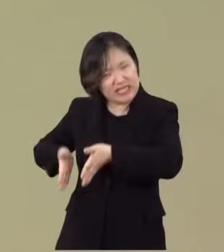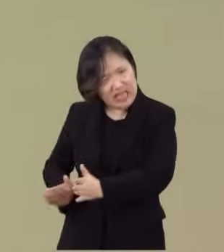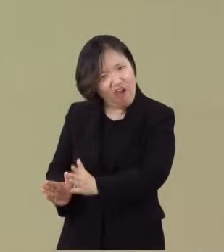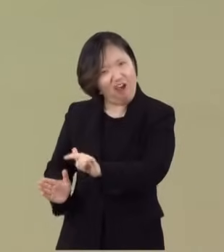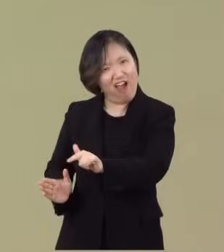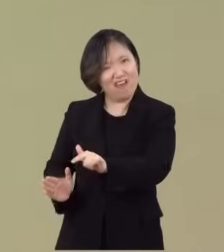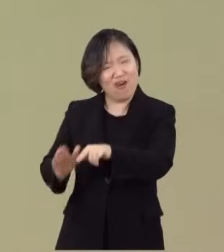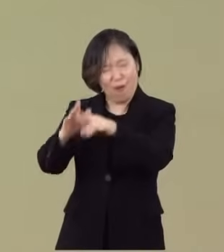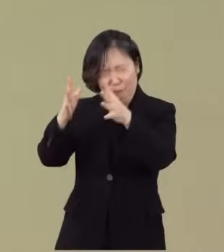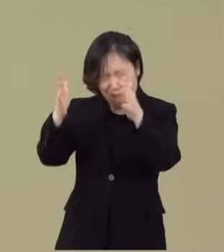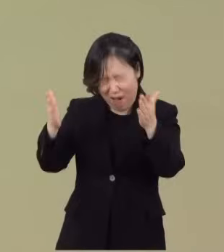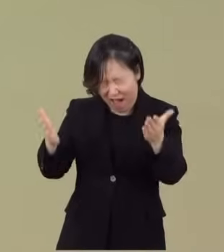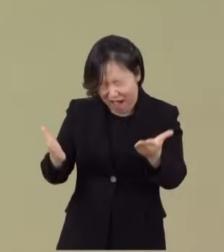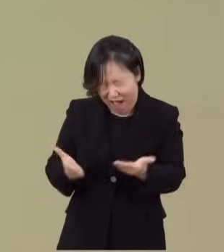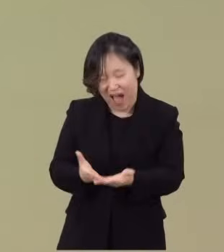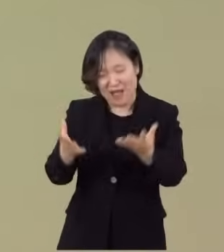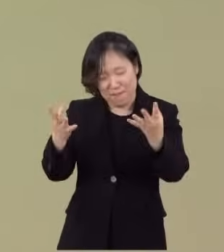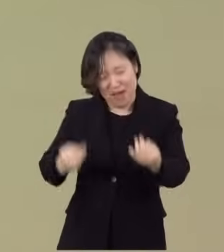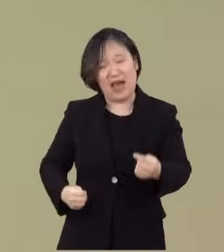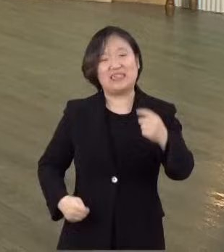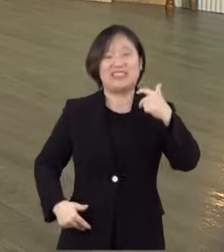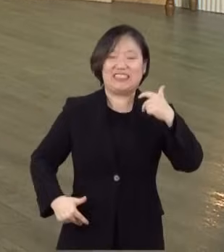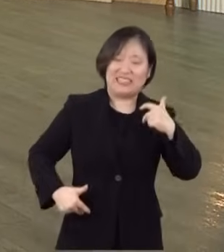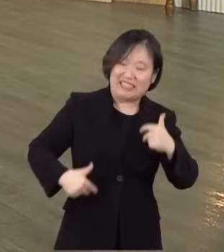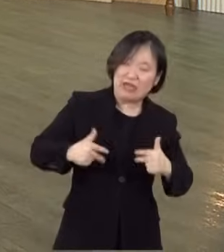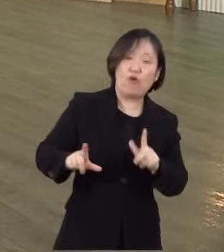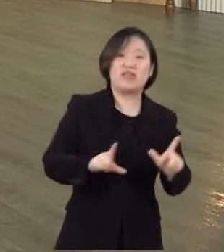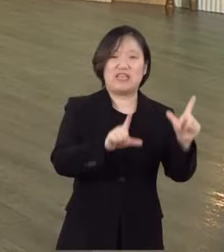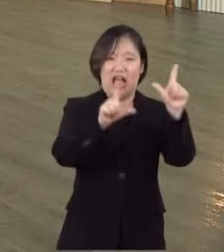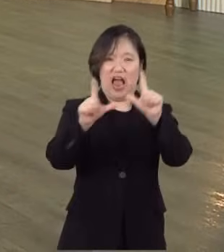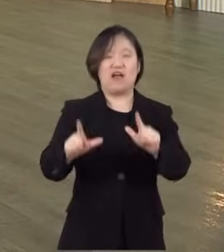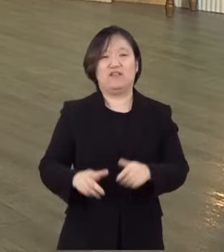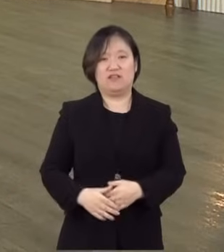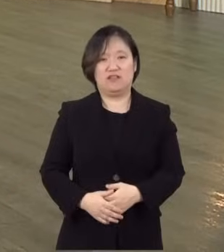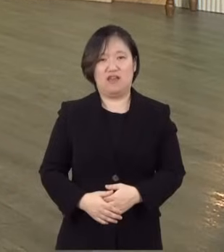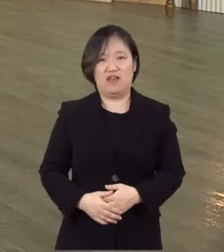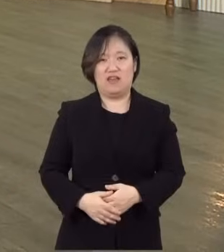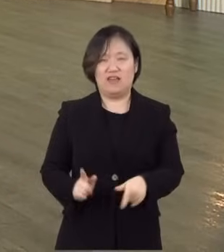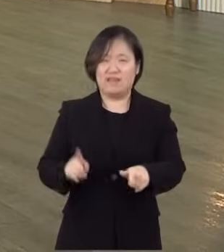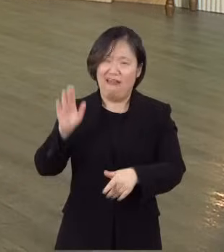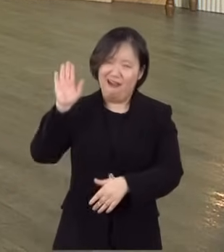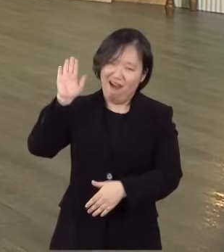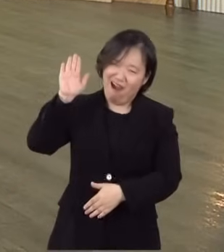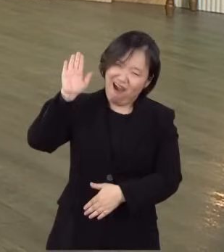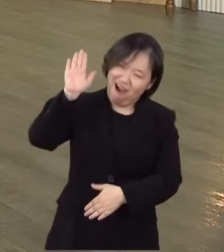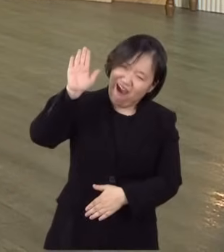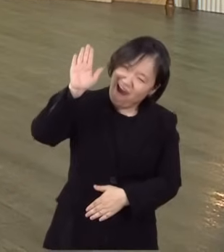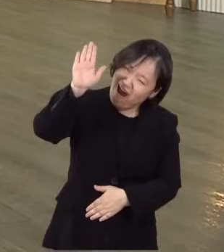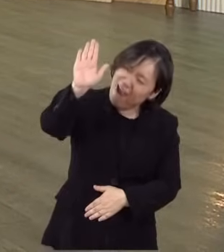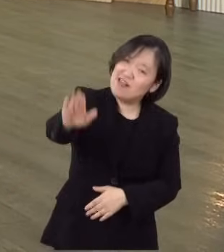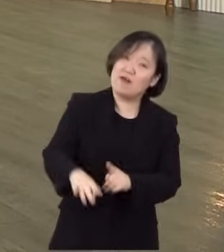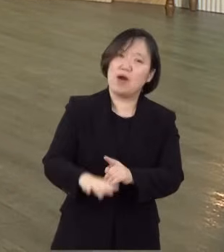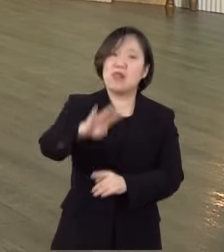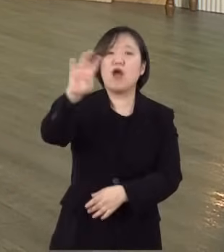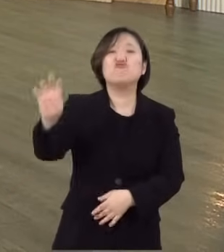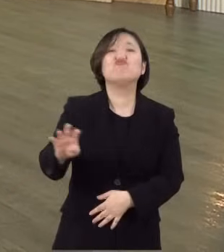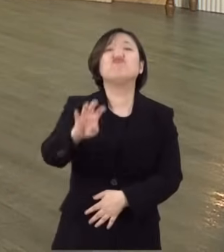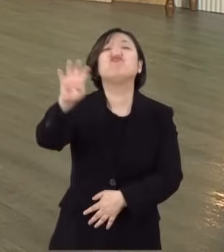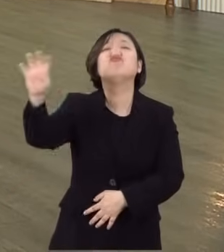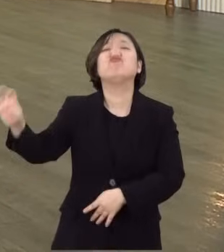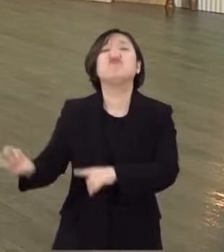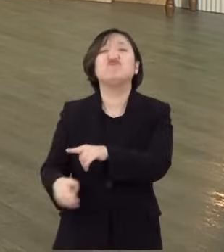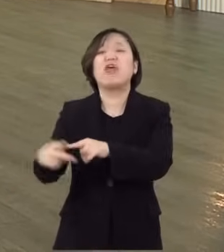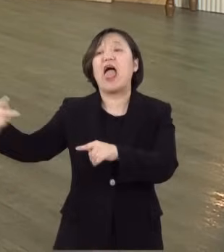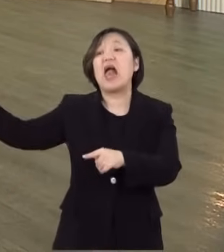기쁨과 즐거움을 누리게 되며 머나먼 미래 세상에는 결국 윤회에서